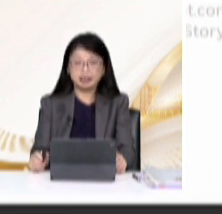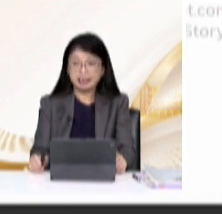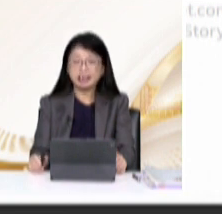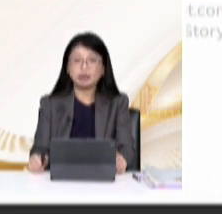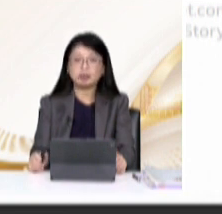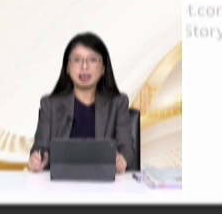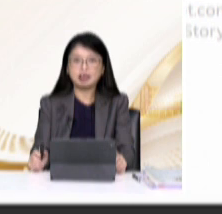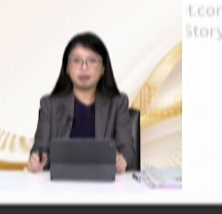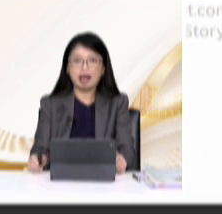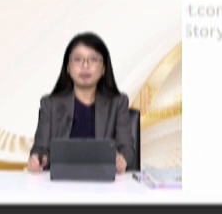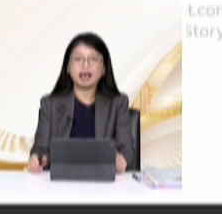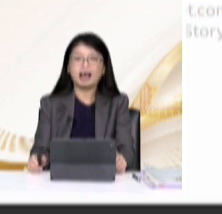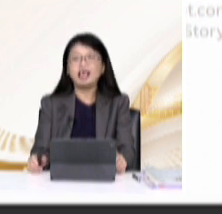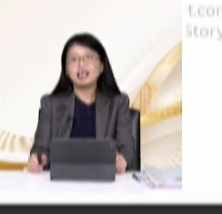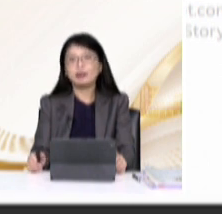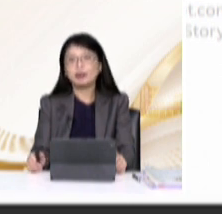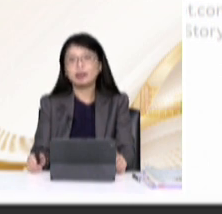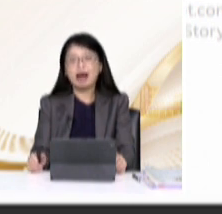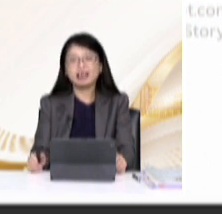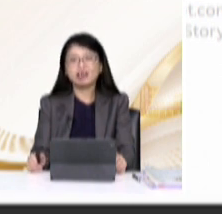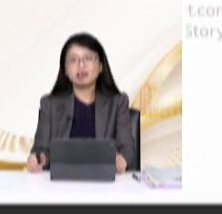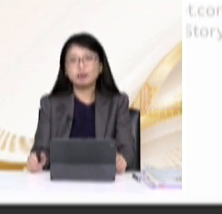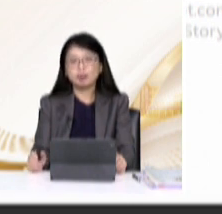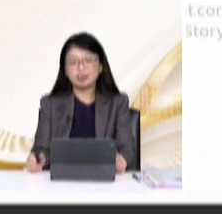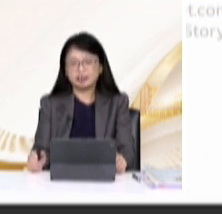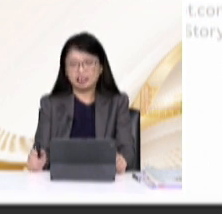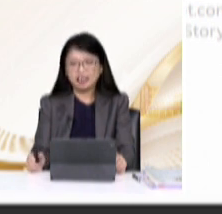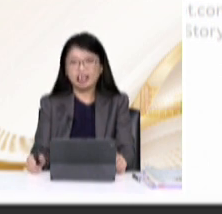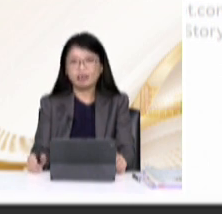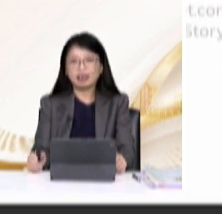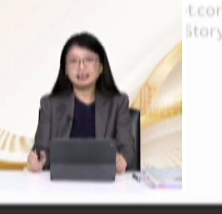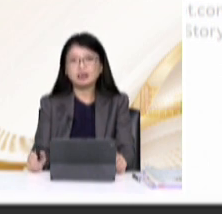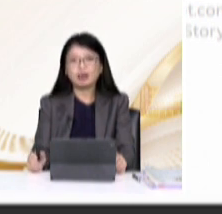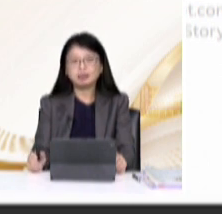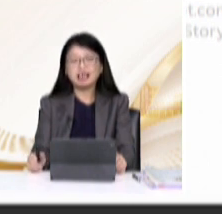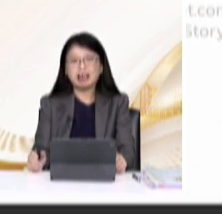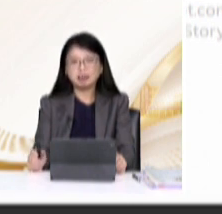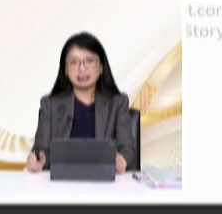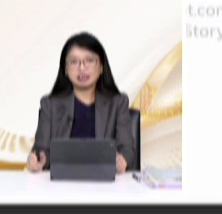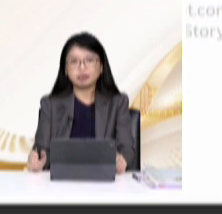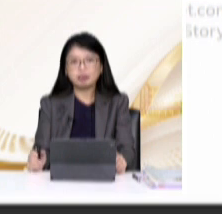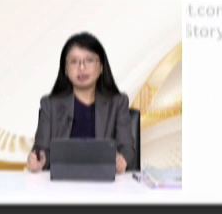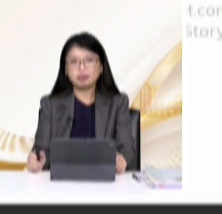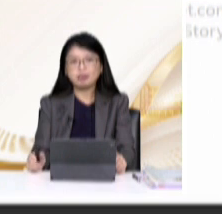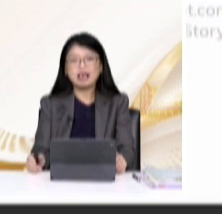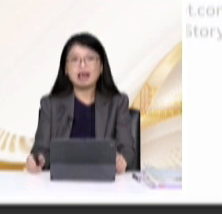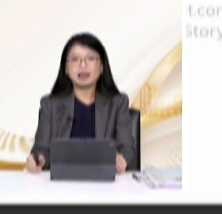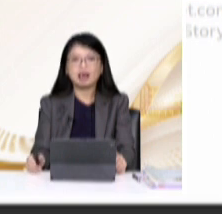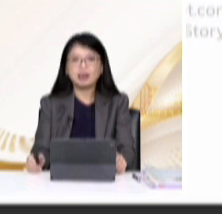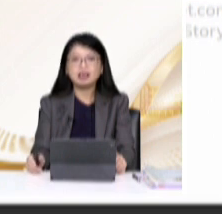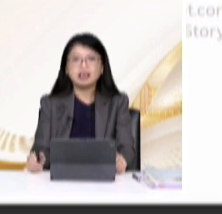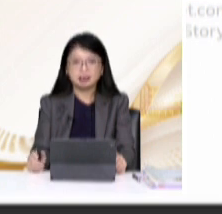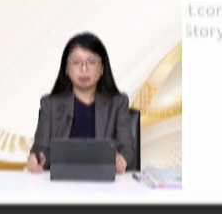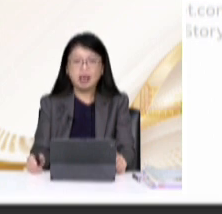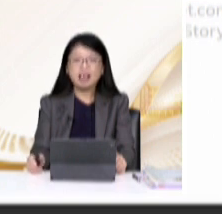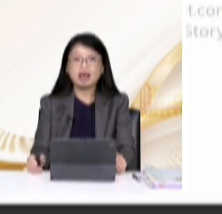างไปรษณีย์ลงทะเบียนตอบรับนะคะโดยกฎหมายเนี่ยก็กำหนดบทสันนิษฐานของการส่งคำสั่งทางไปรษณีย์ลงทะเบียนตอบรับไว้แล้วนะคะว่